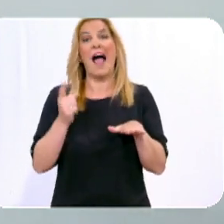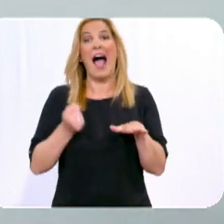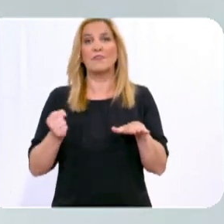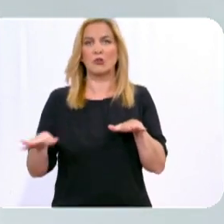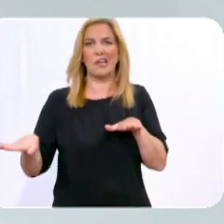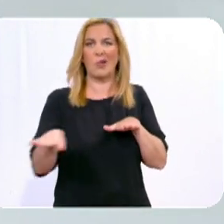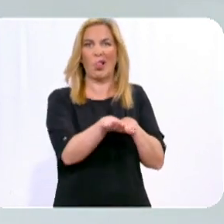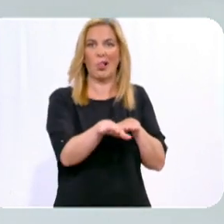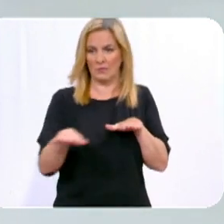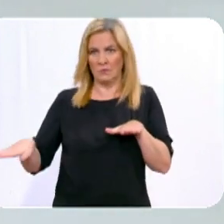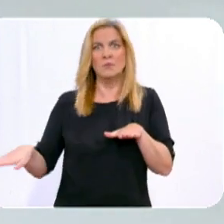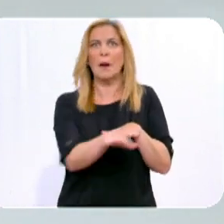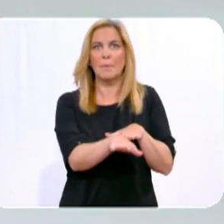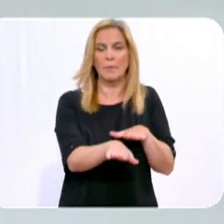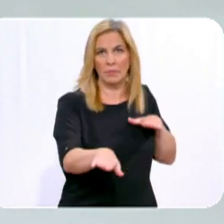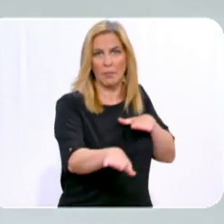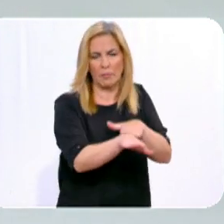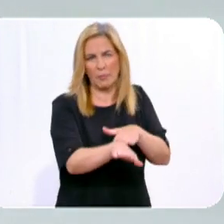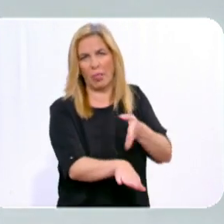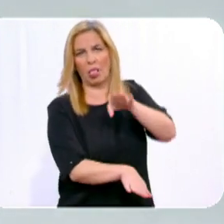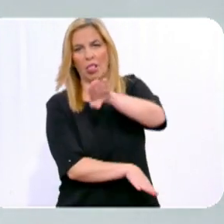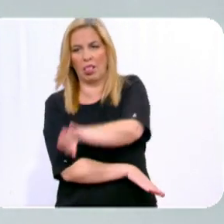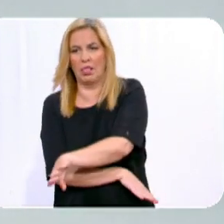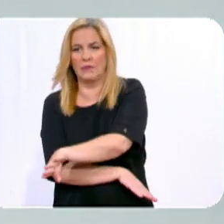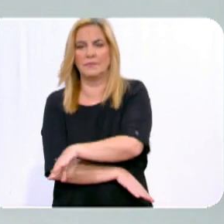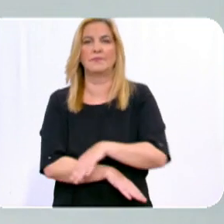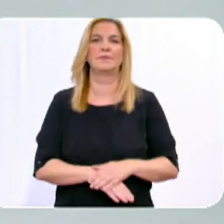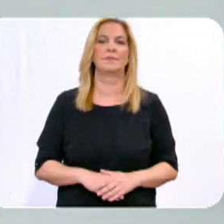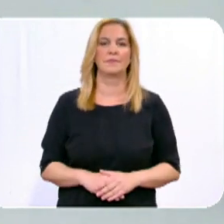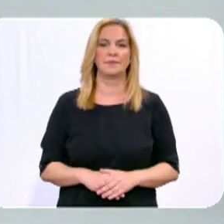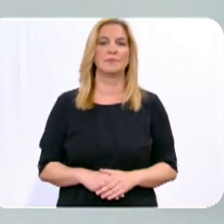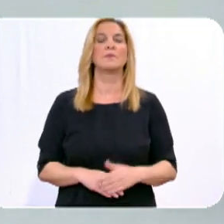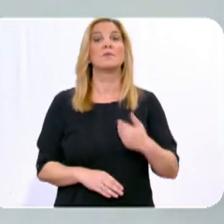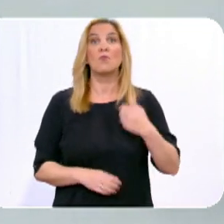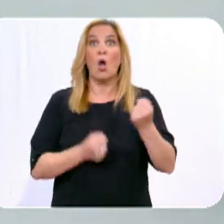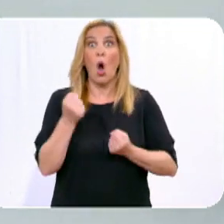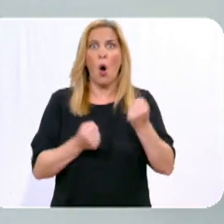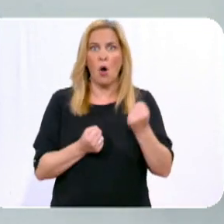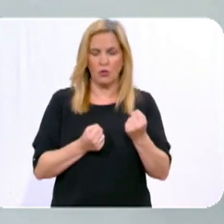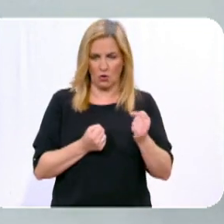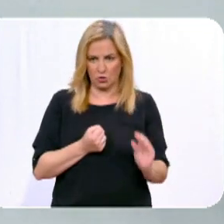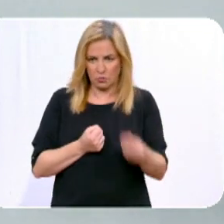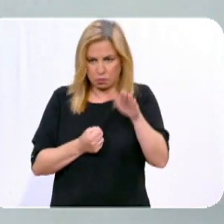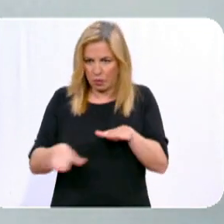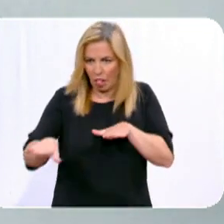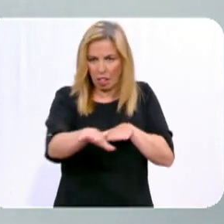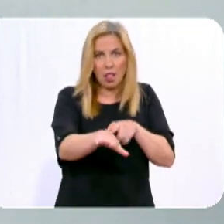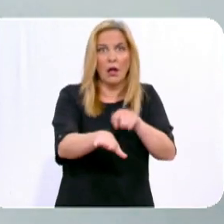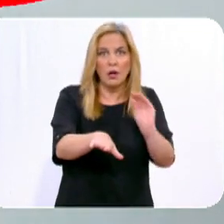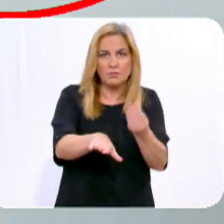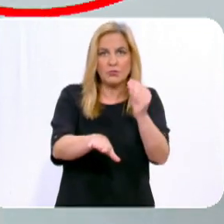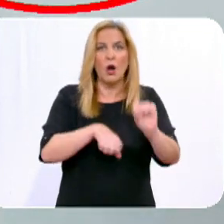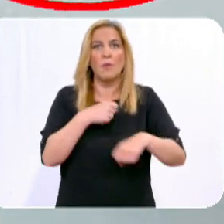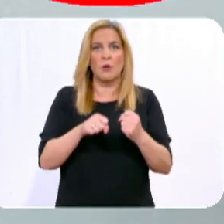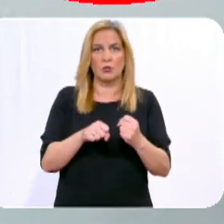που μίλησαν στον Α, αλλά και με συναδέλφους του οδηγού, ο οδηγός, βλέποντας το όχημα να μπαίνει στην πορεία του, προσπάθησε να κόψει το